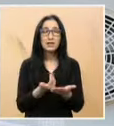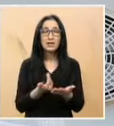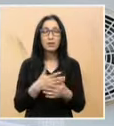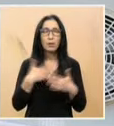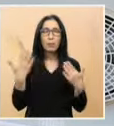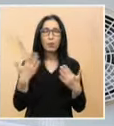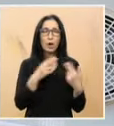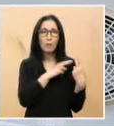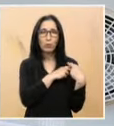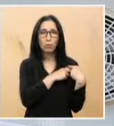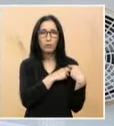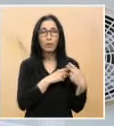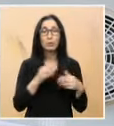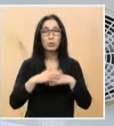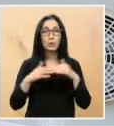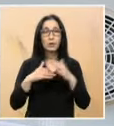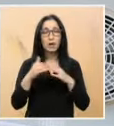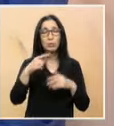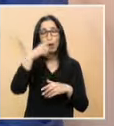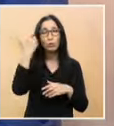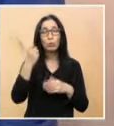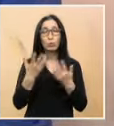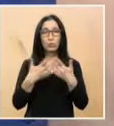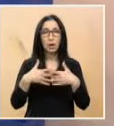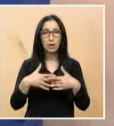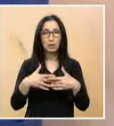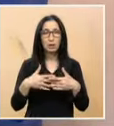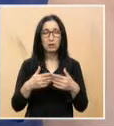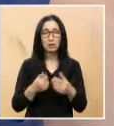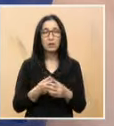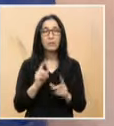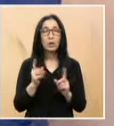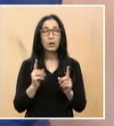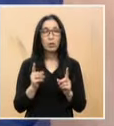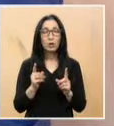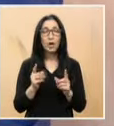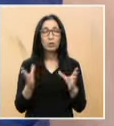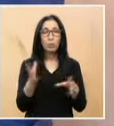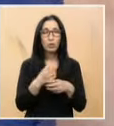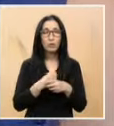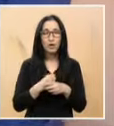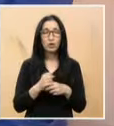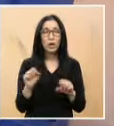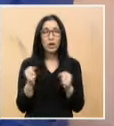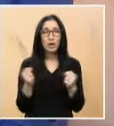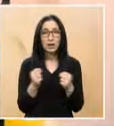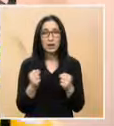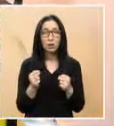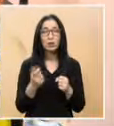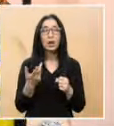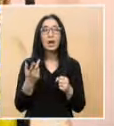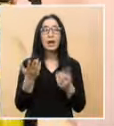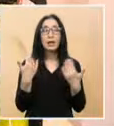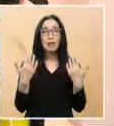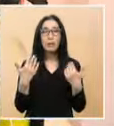пред мен се изисква една по-голяма отговорност. Специалността е топлотехника, която